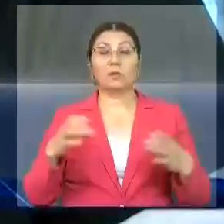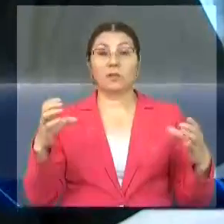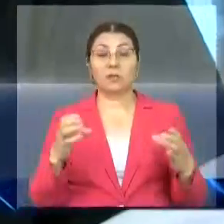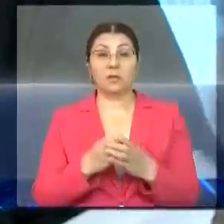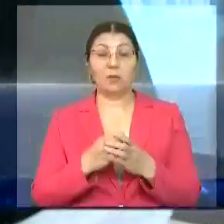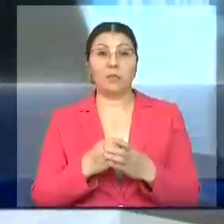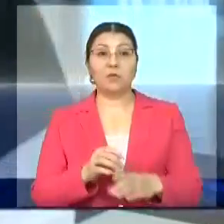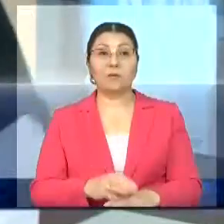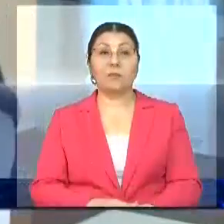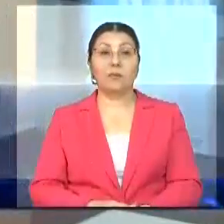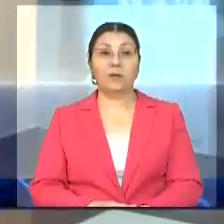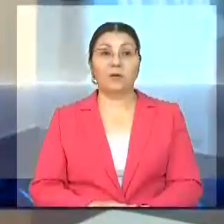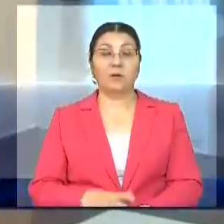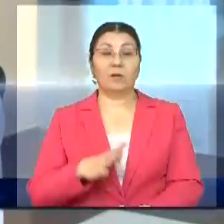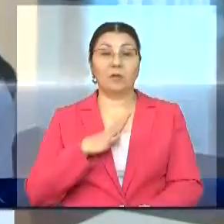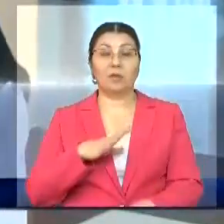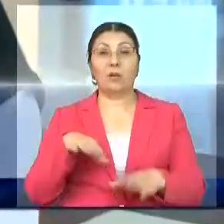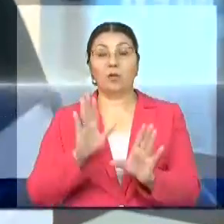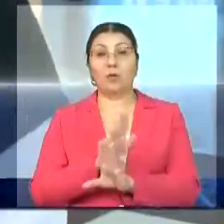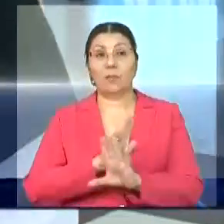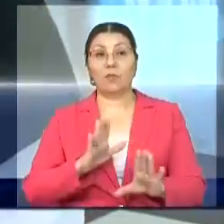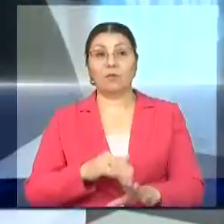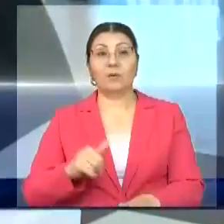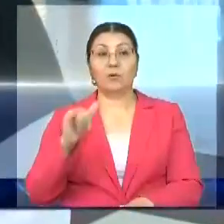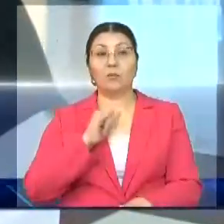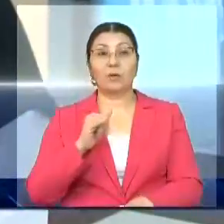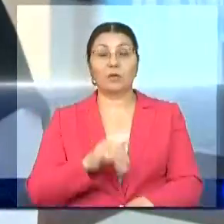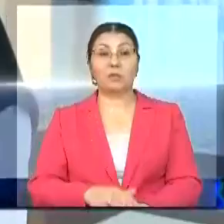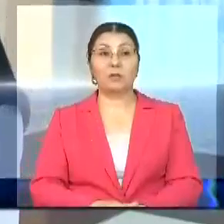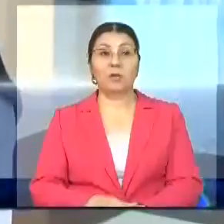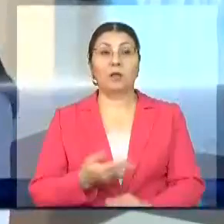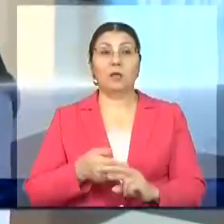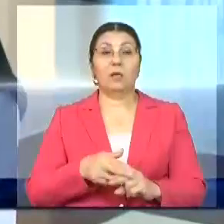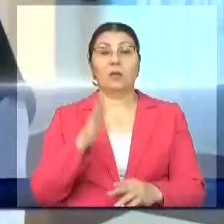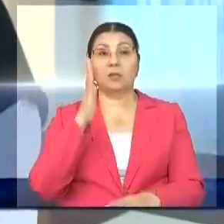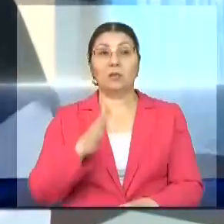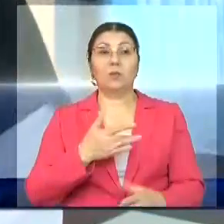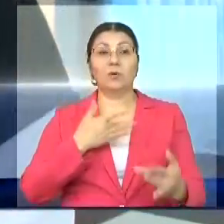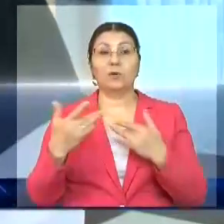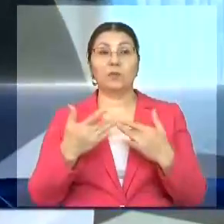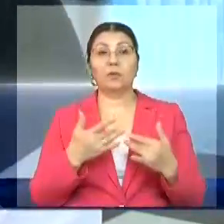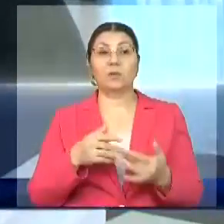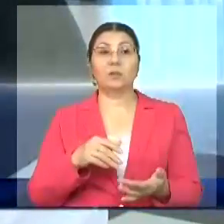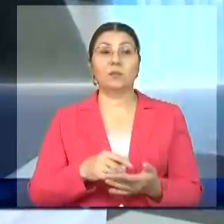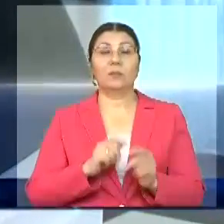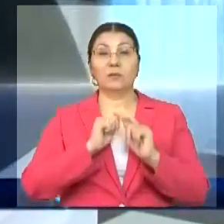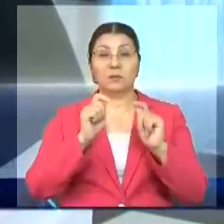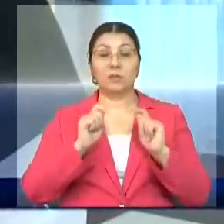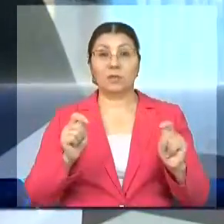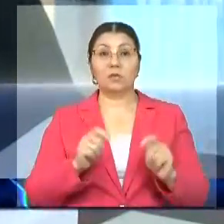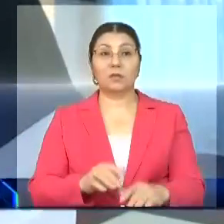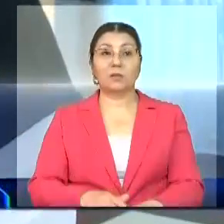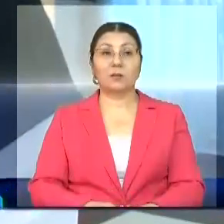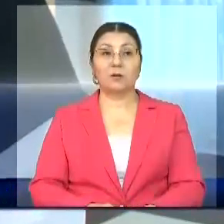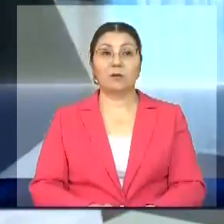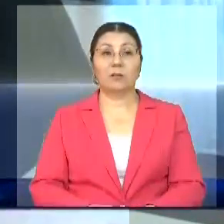оркестр. Вот, это будет торжественный из Уральска. Вот, это будет торжественный концерт с награждением,